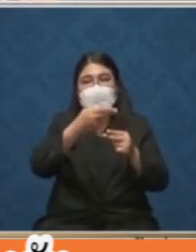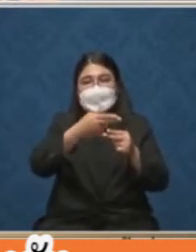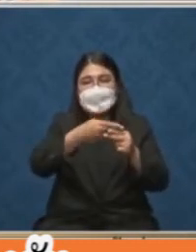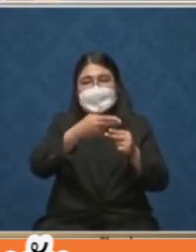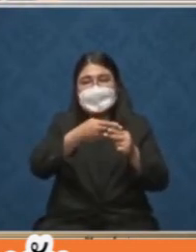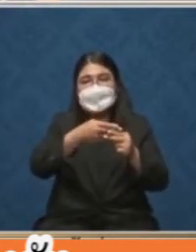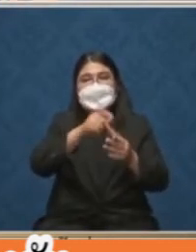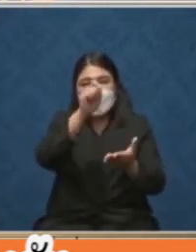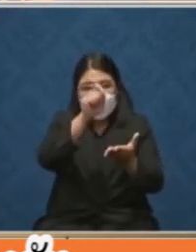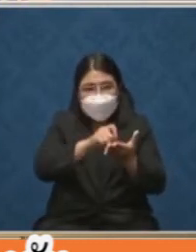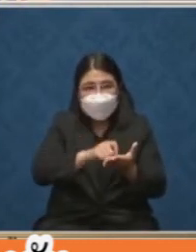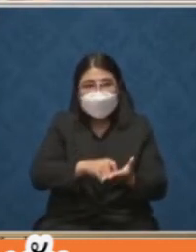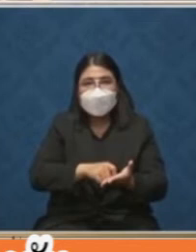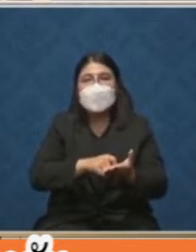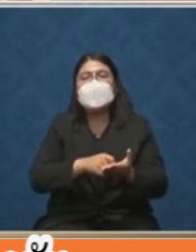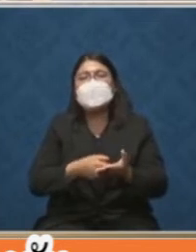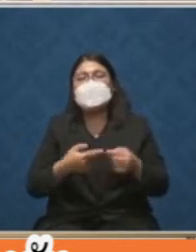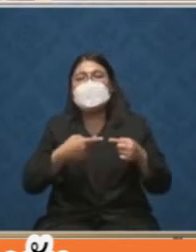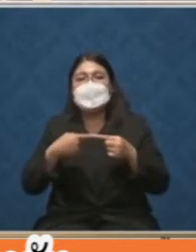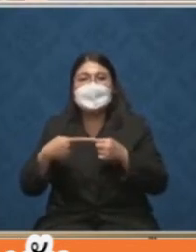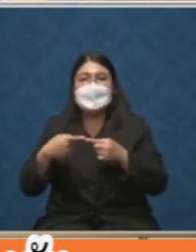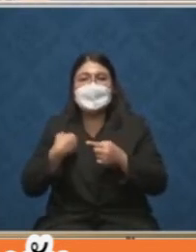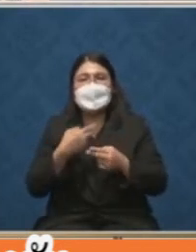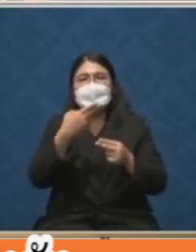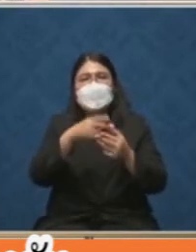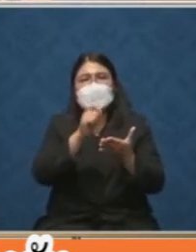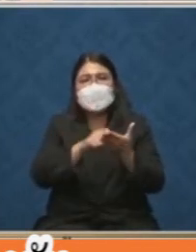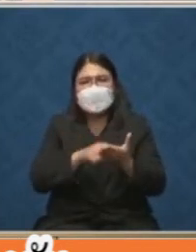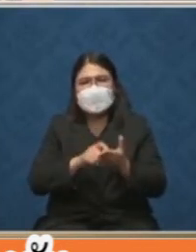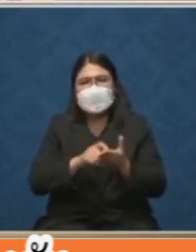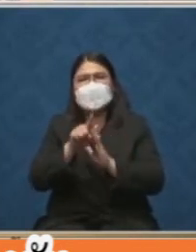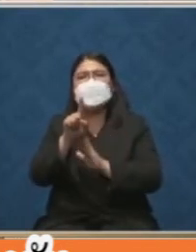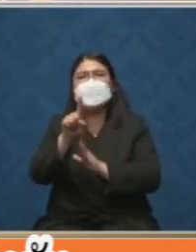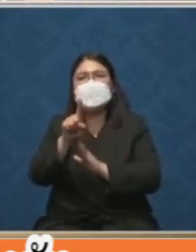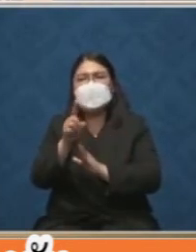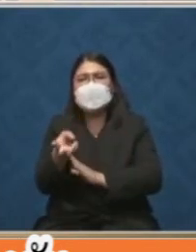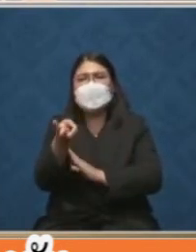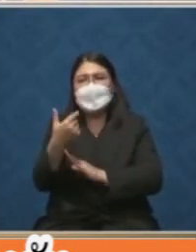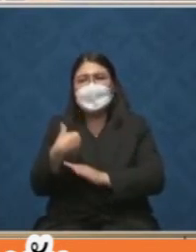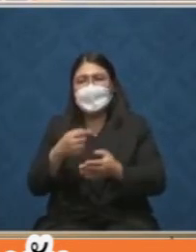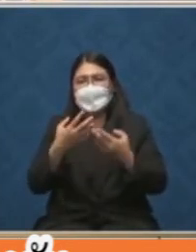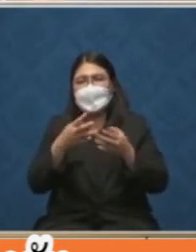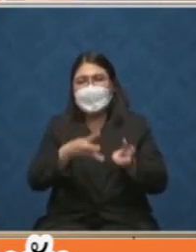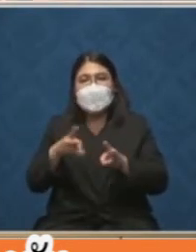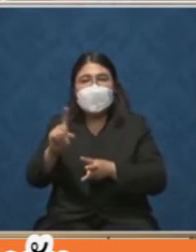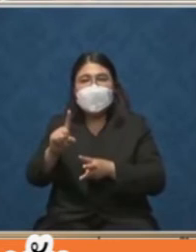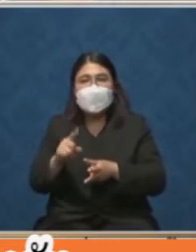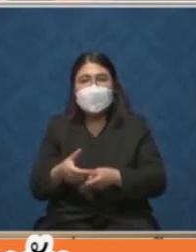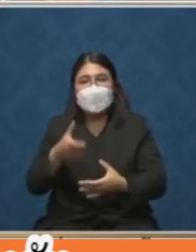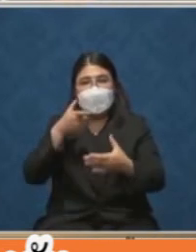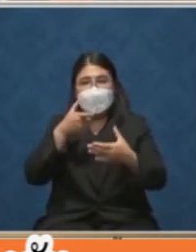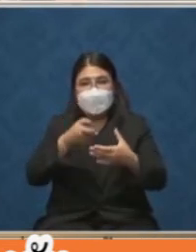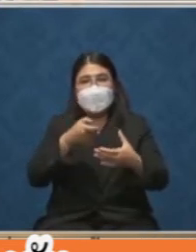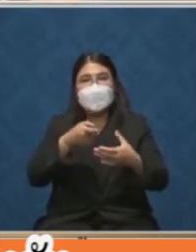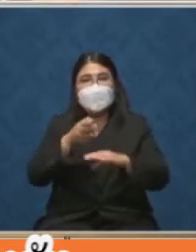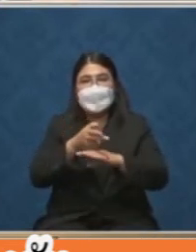บช่วยกันสนบสนุนครับให้พระชาชนทกคน รวมถึตท่านทุกคน ในฐianะประชาชนคนหนึ่เข้าไปลวมลชื่อ inc.วมลงล